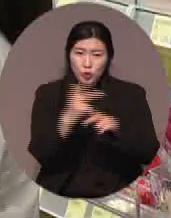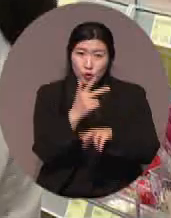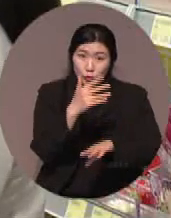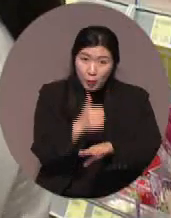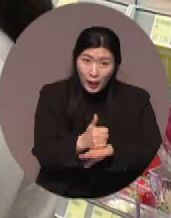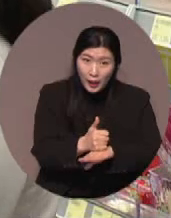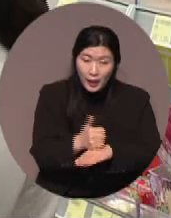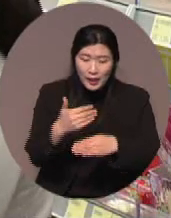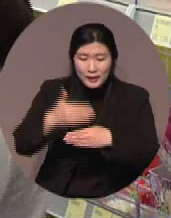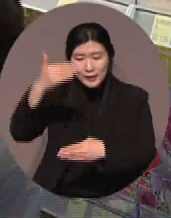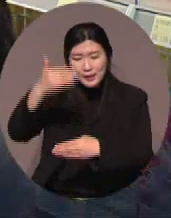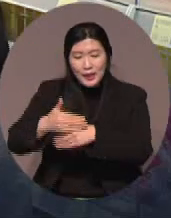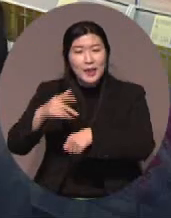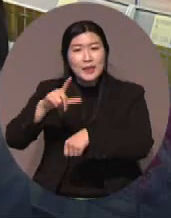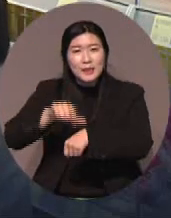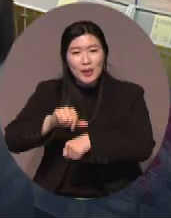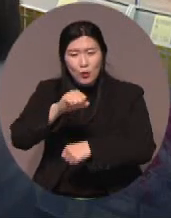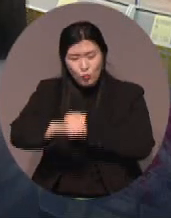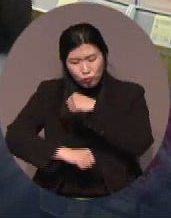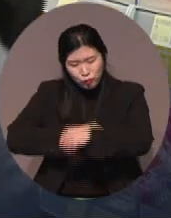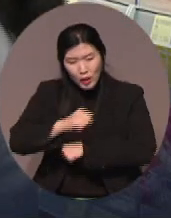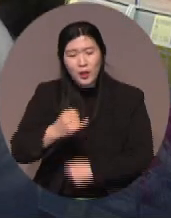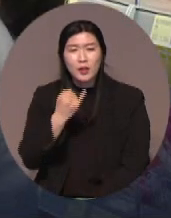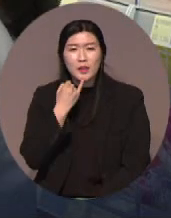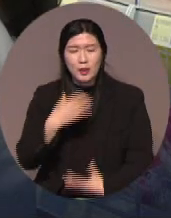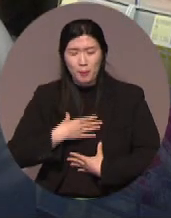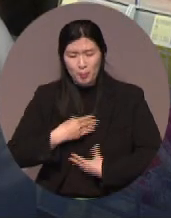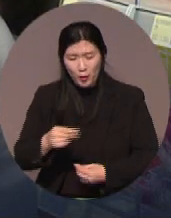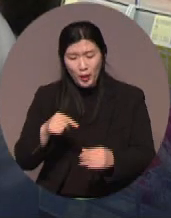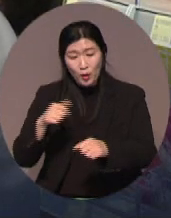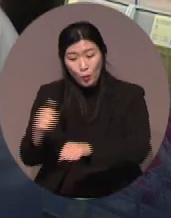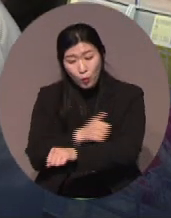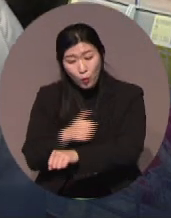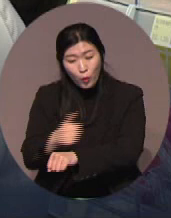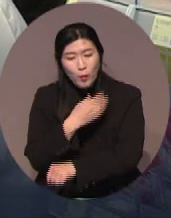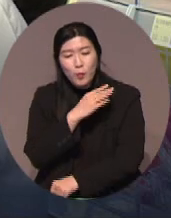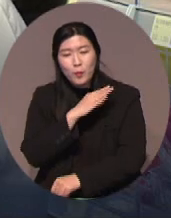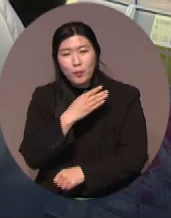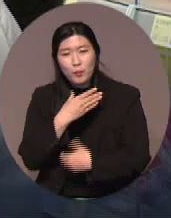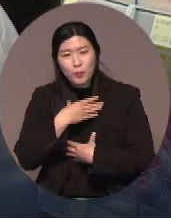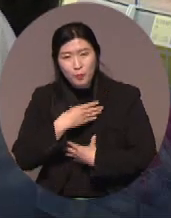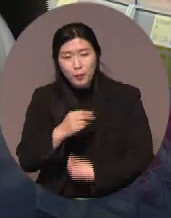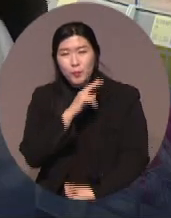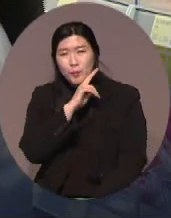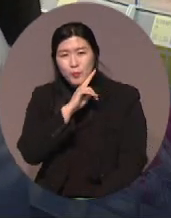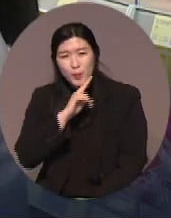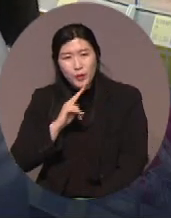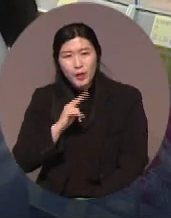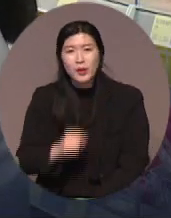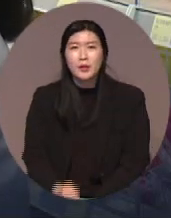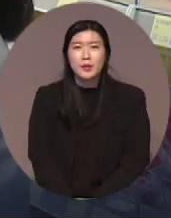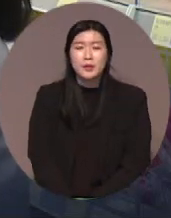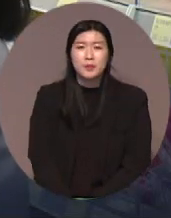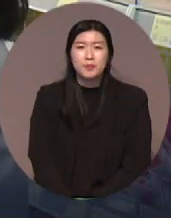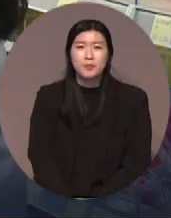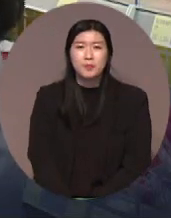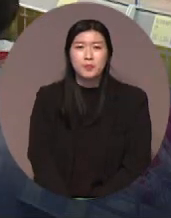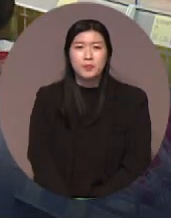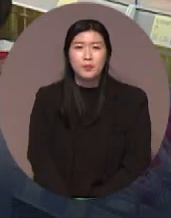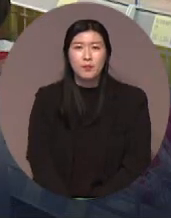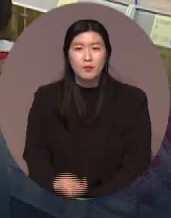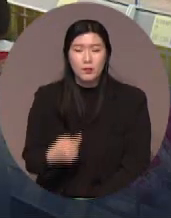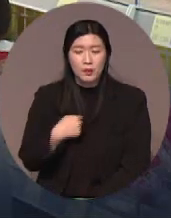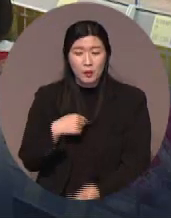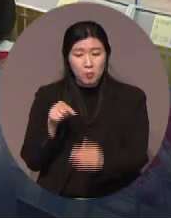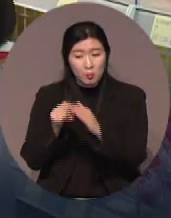오픈 시간이나 닫는 시간이 주인분 계신 것보다 훨씬 자유롭게 되어 있어서 약간 삭막한 느낌이 들기는